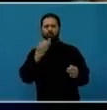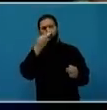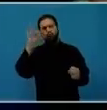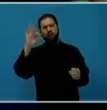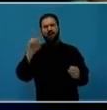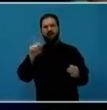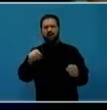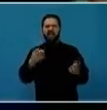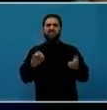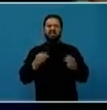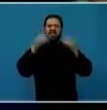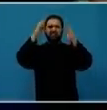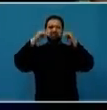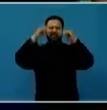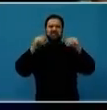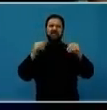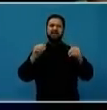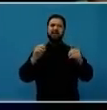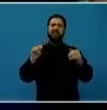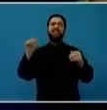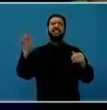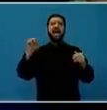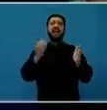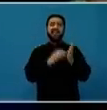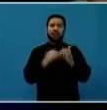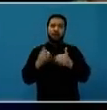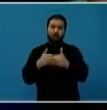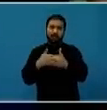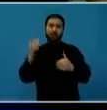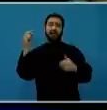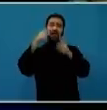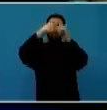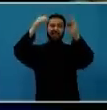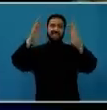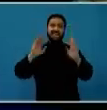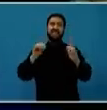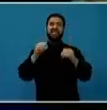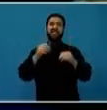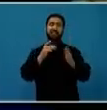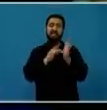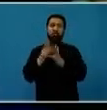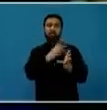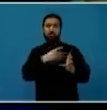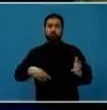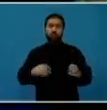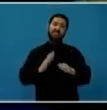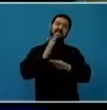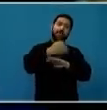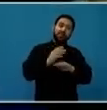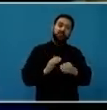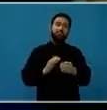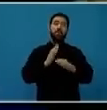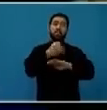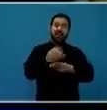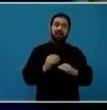să căutăm, apropiindu-ne de biserică, apropiindu-ne de Hristos, să căutăm să depășim prin rugăciune,